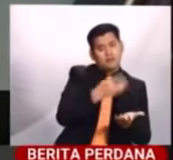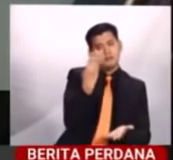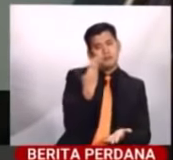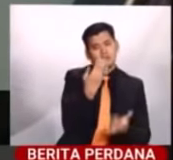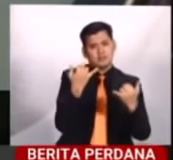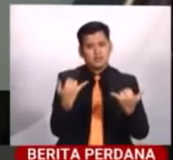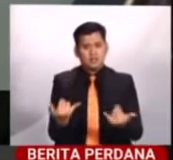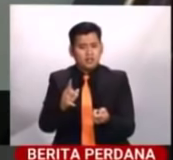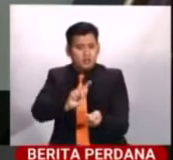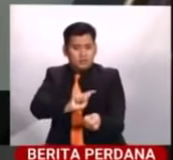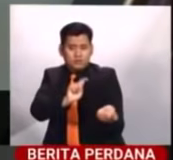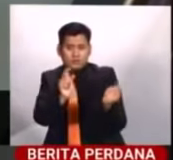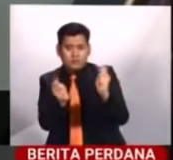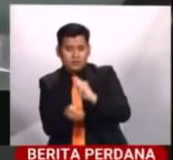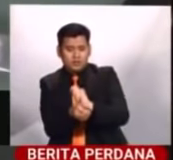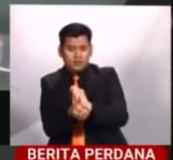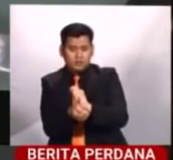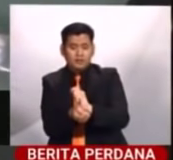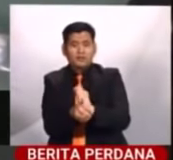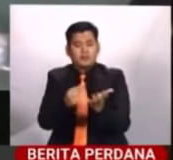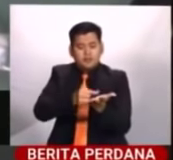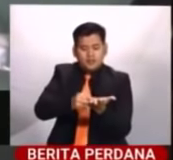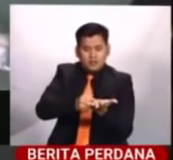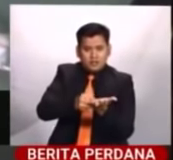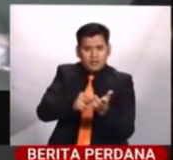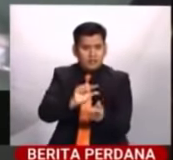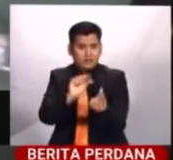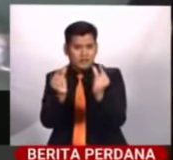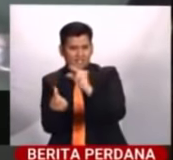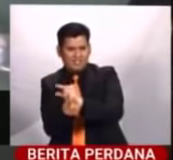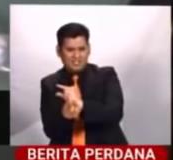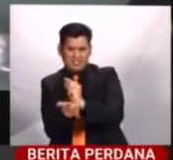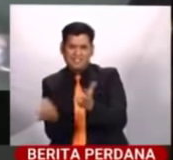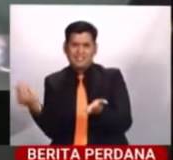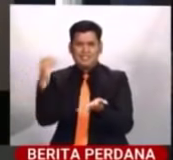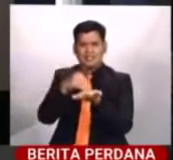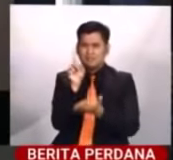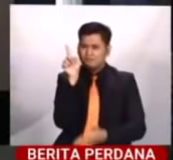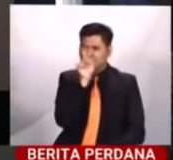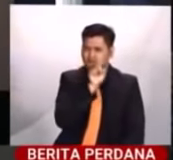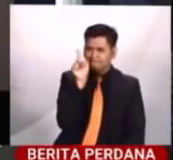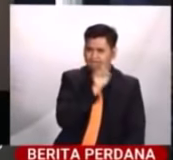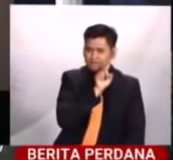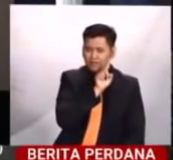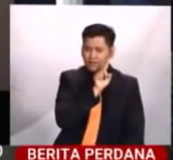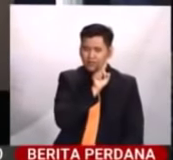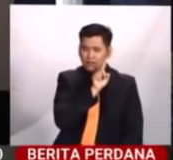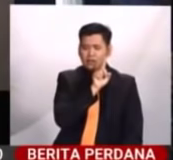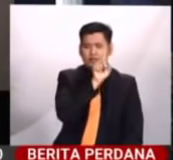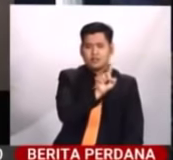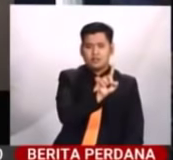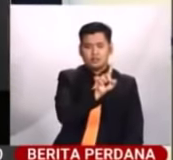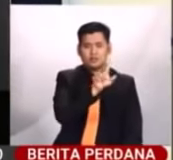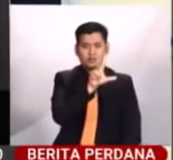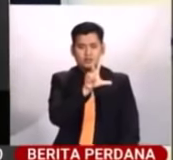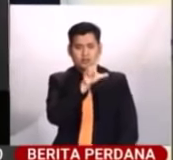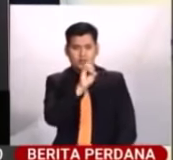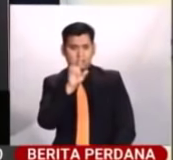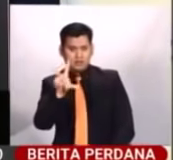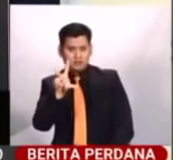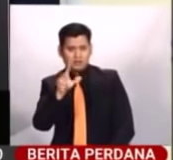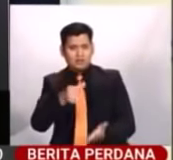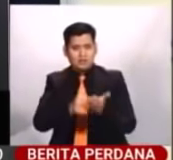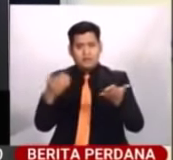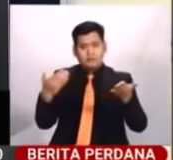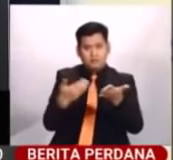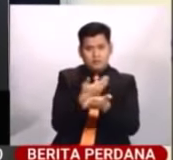ia kini beralih kepada dadah sintetik yang lebih memudaratkan. Buktinya, 130 kes dadah psikoaktif jenis baharu